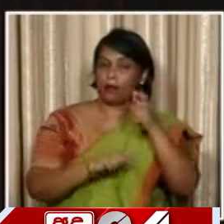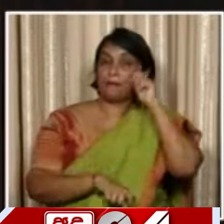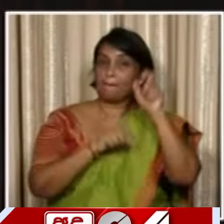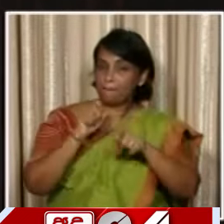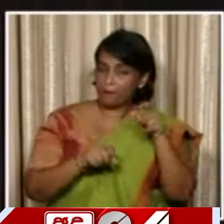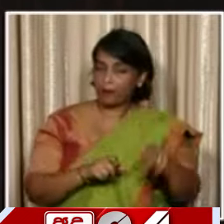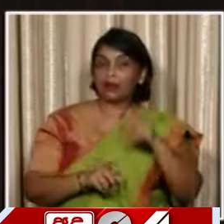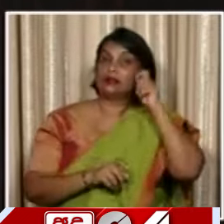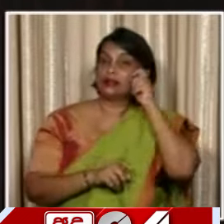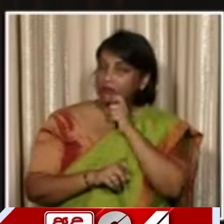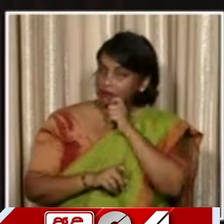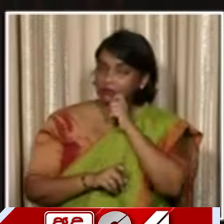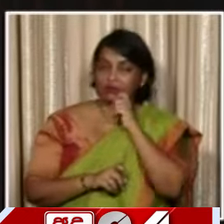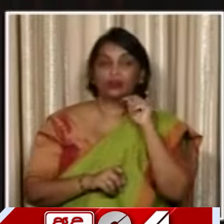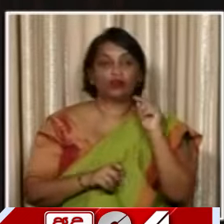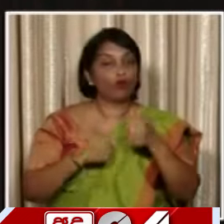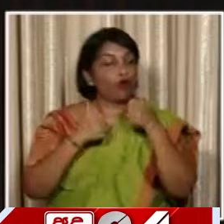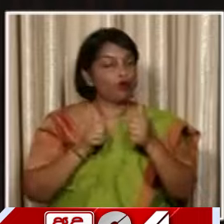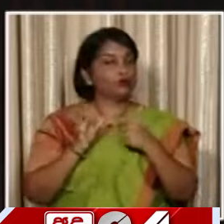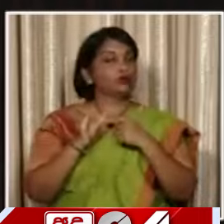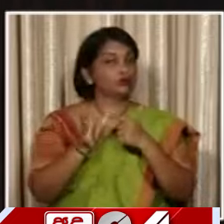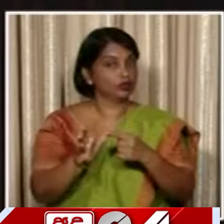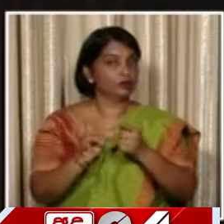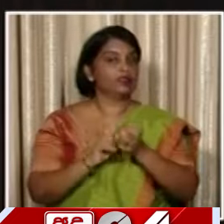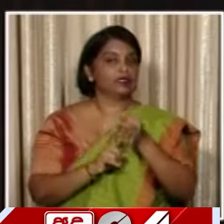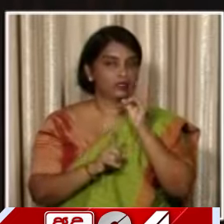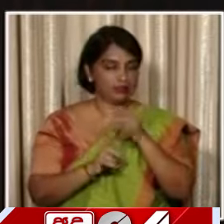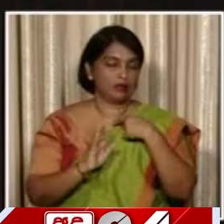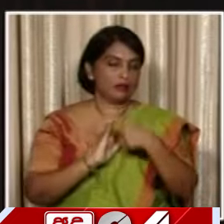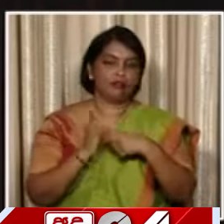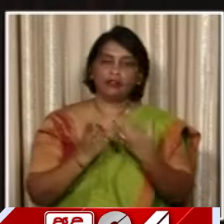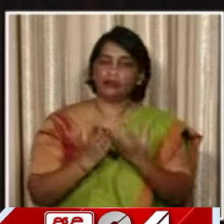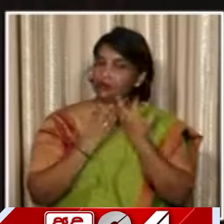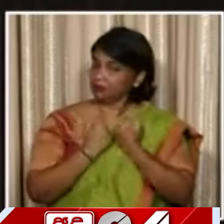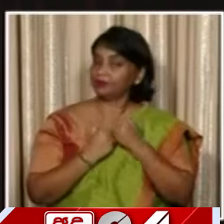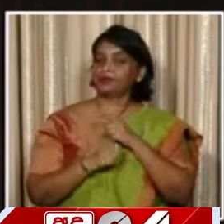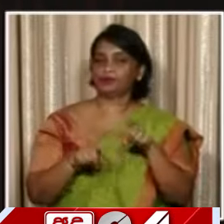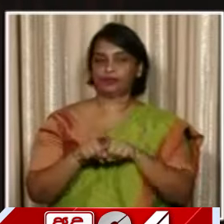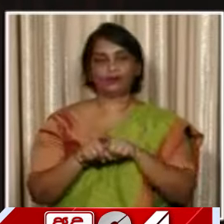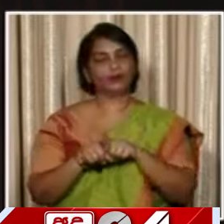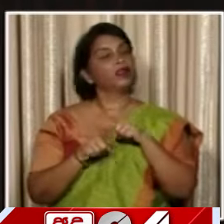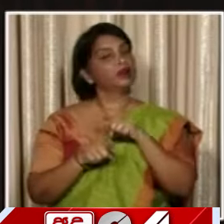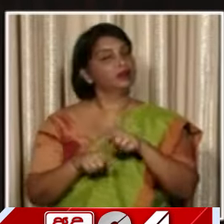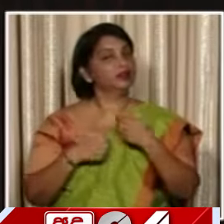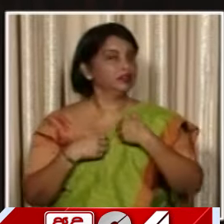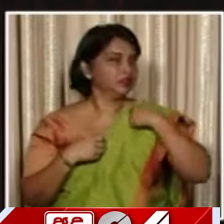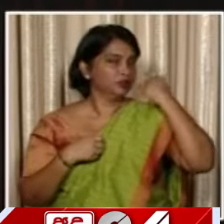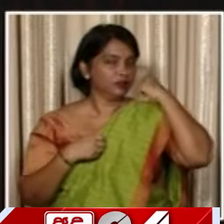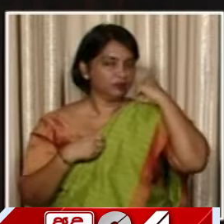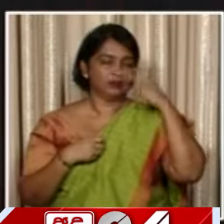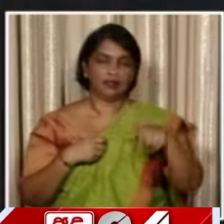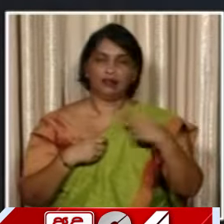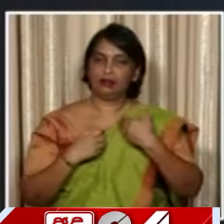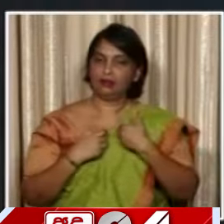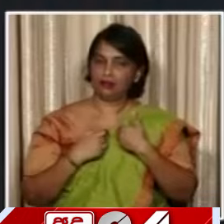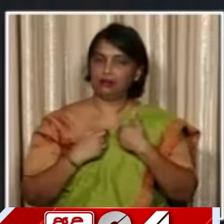මිනිස්සුන්ටත් ත්‍රස්තවාදීන්ටත් හොඳ උත්තරයක් දුන්න ජනාධිපතිතුමා මේ රට බාර අරගෙන. ඒ වගේම අපිට මතකයි